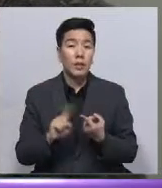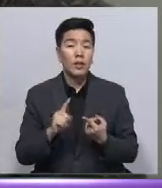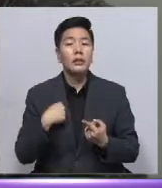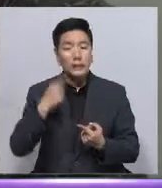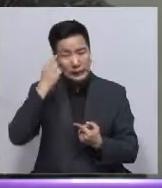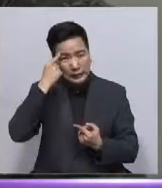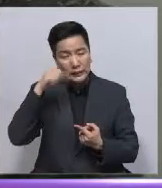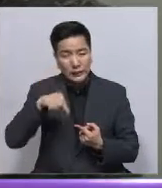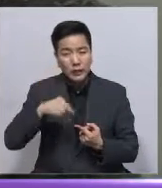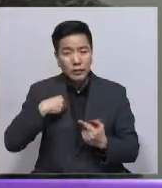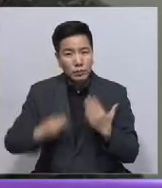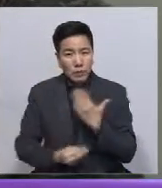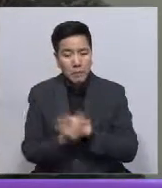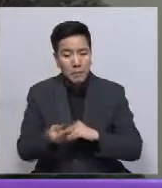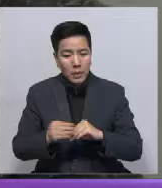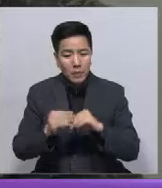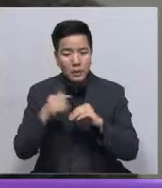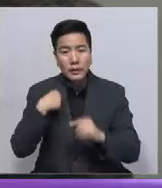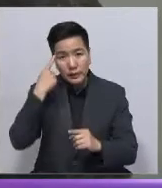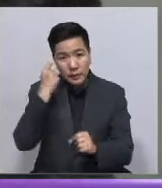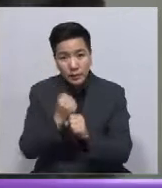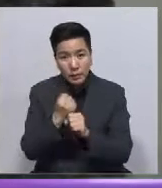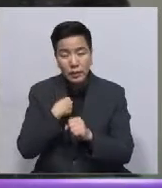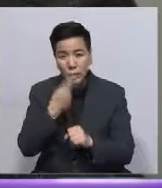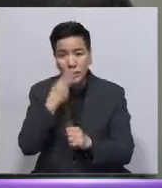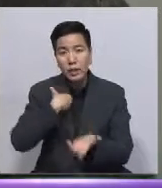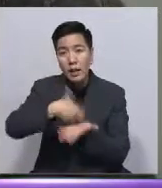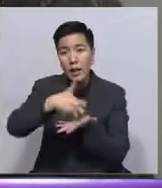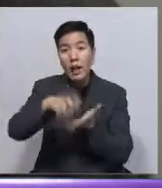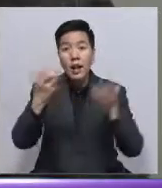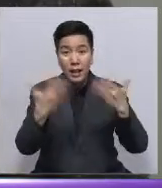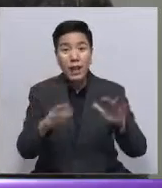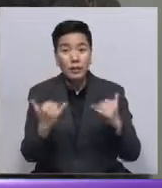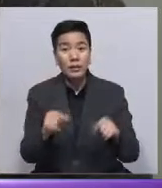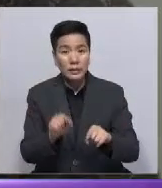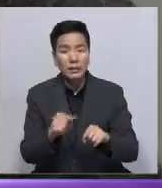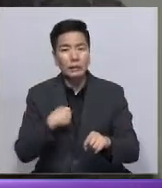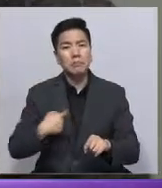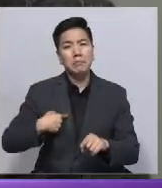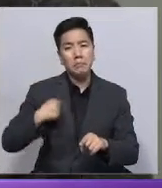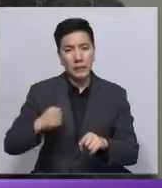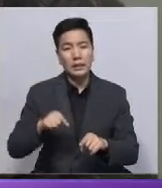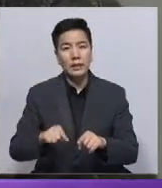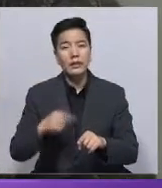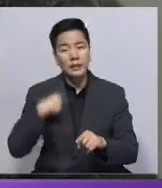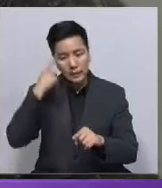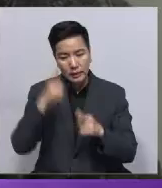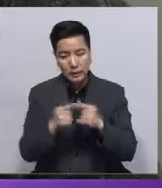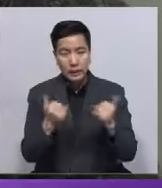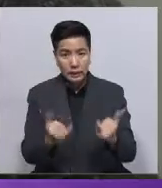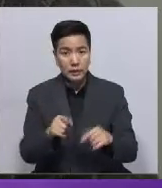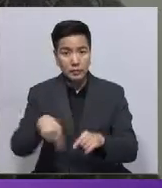แนวโน้มสถานการณ์นะครับจากผลงานที่ผมได้เรียนแล้วเนี่ยก็มั่นใจนะครับว่าสถานการณ์